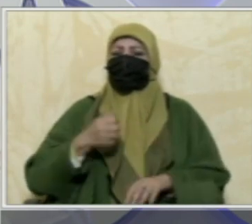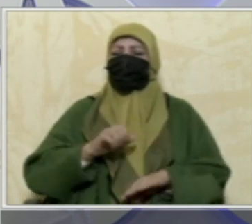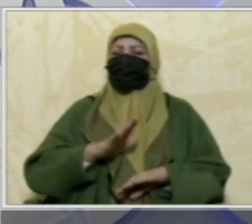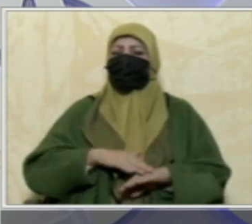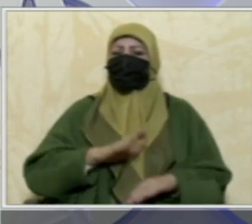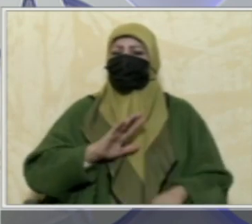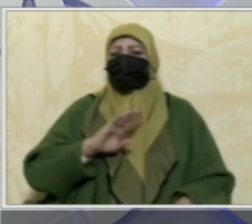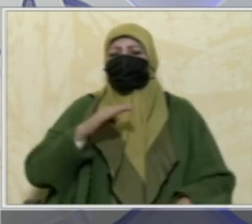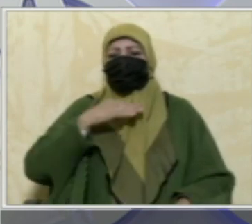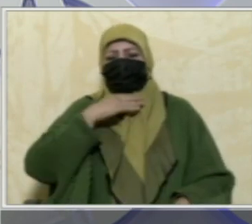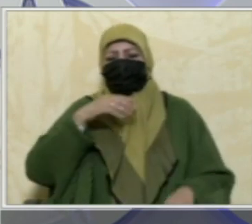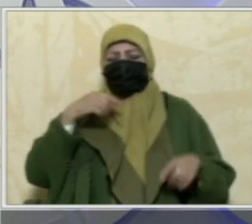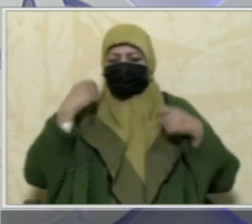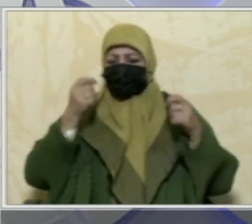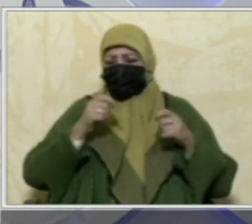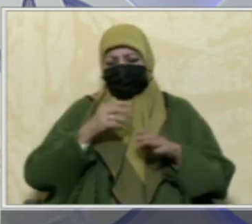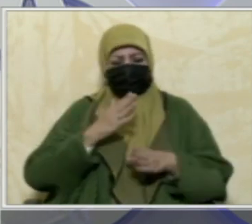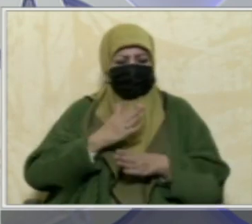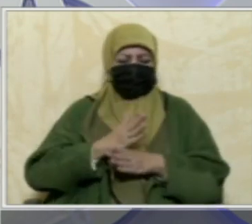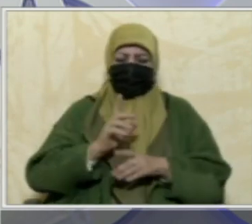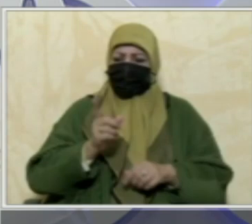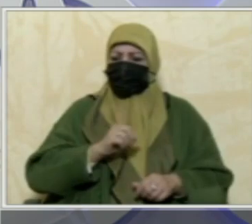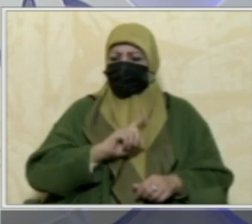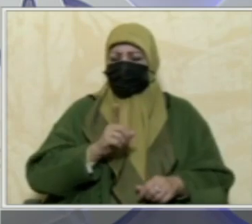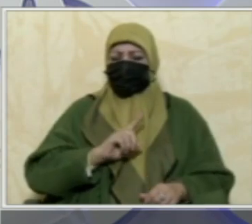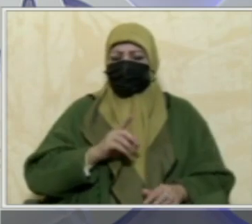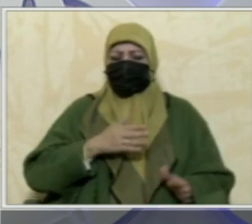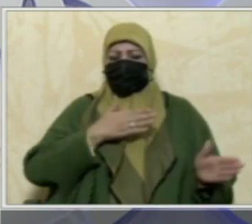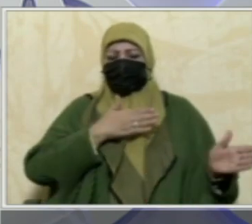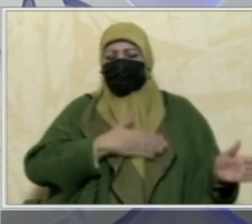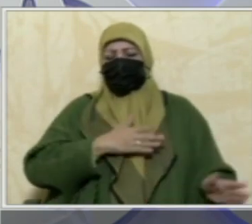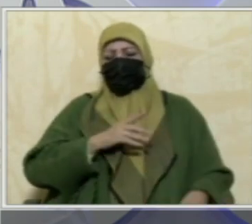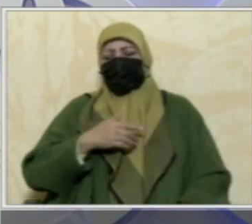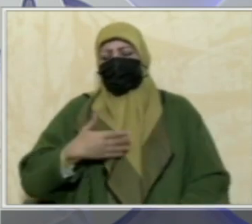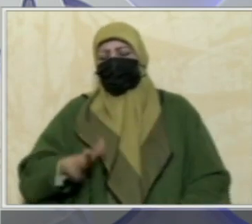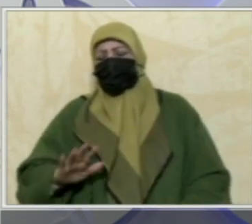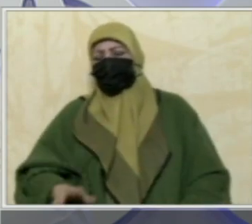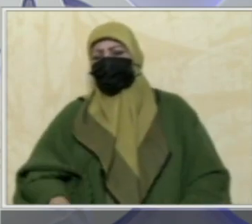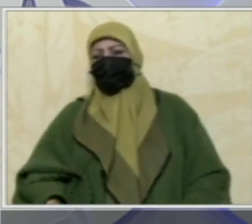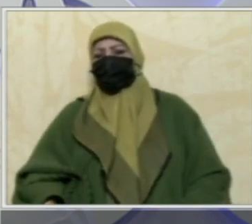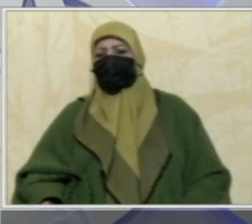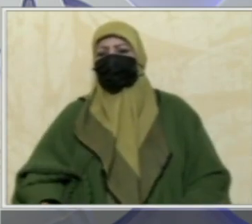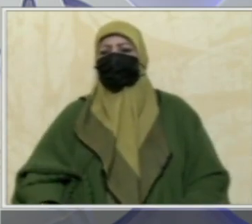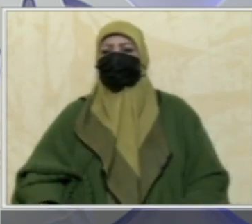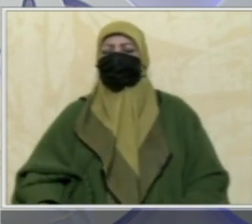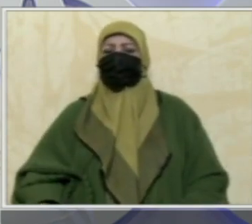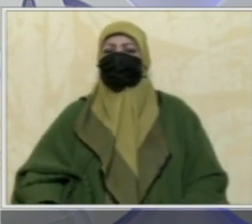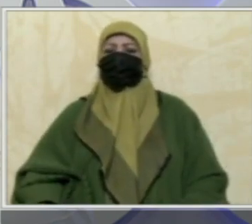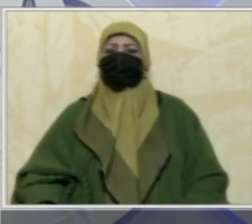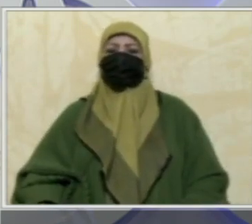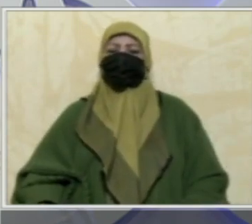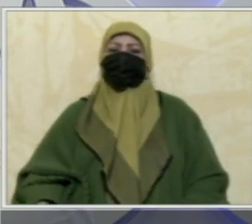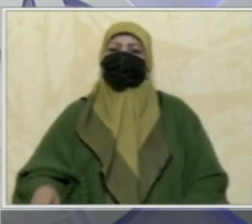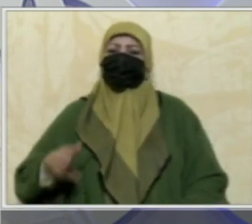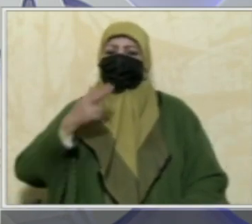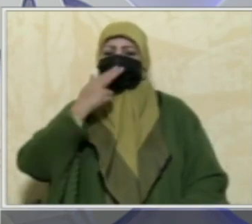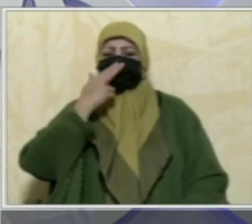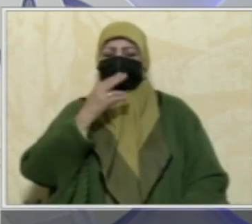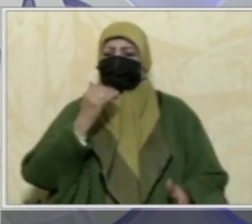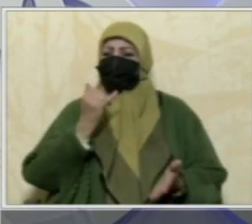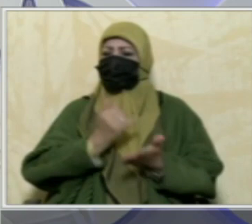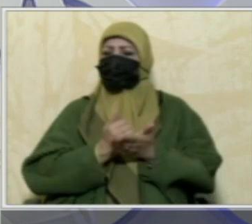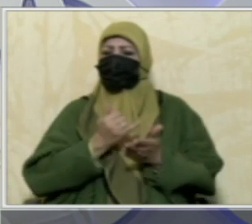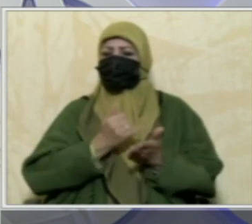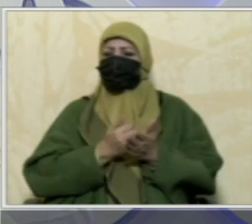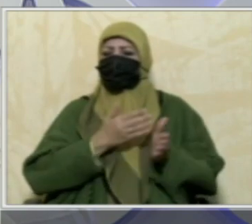غلبت علينا العوائد الاجتماعيه اما الحكم الشرعي فان الاضحيه ليست سنه في حقك حتى